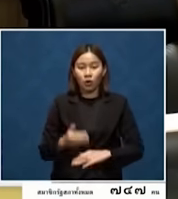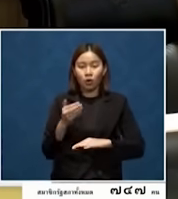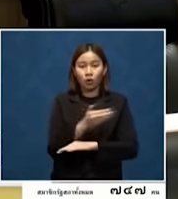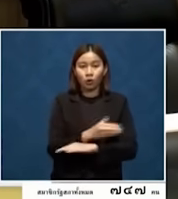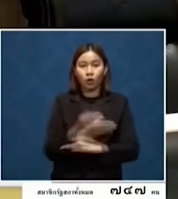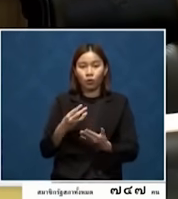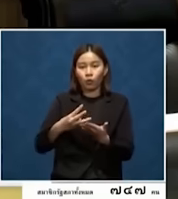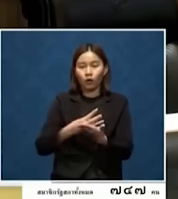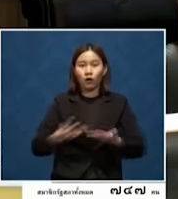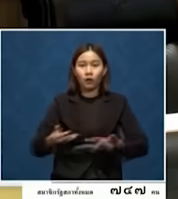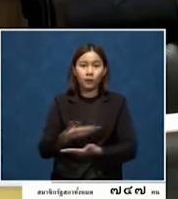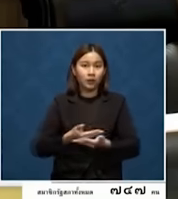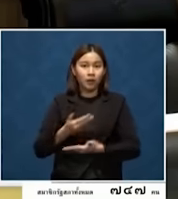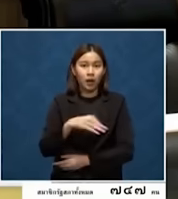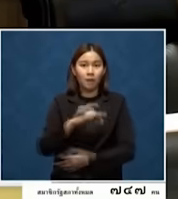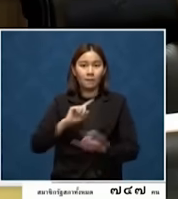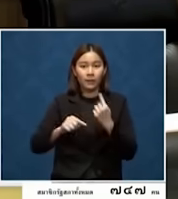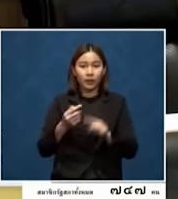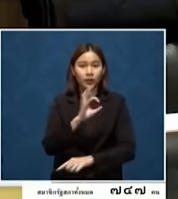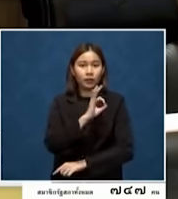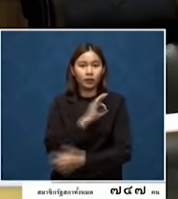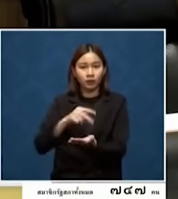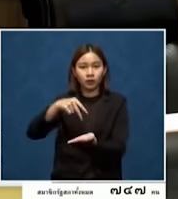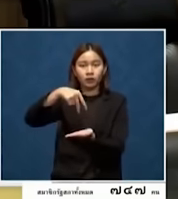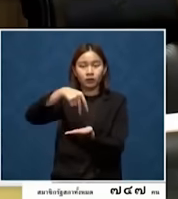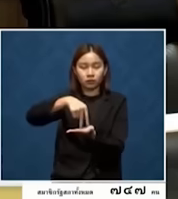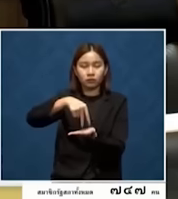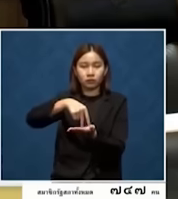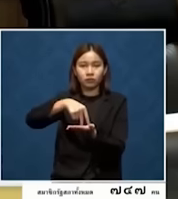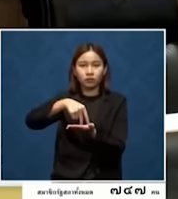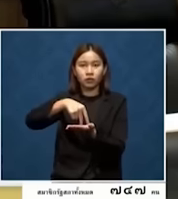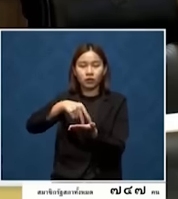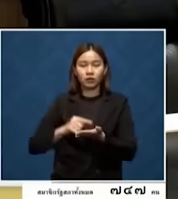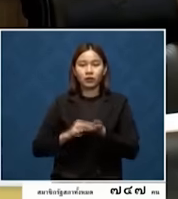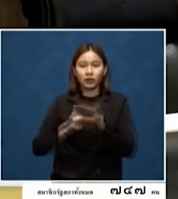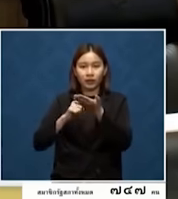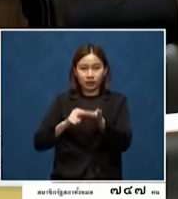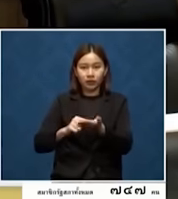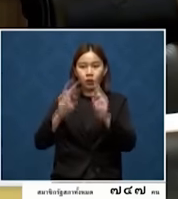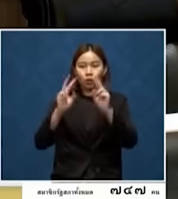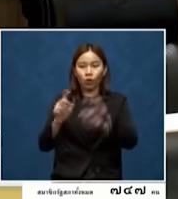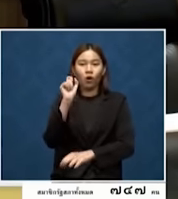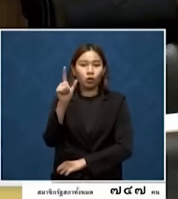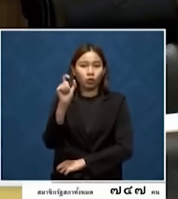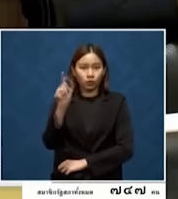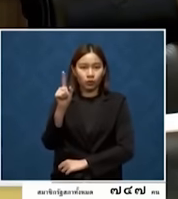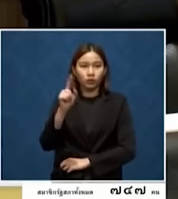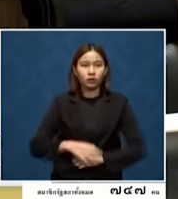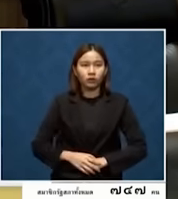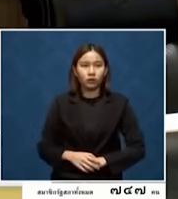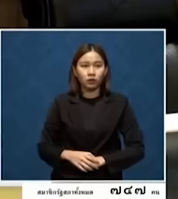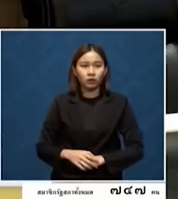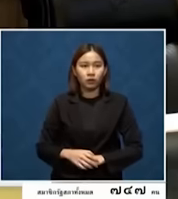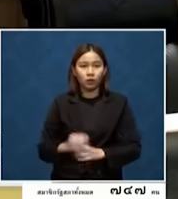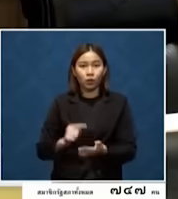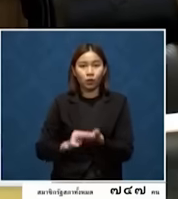ณาเนี่ยมีเพื่อนสมาชิกได้ลุกขึ้นเพื่อเสนอยติด่วนด้วยวาจายติที่ไม่ต้องเส